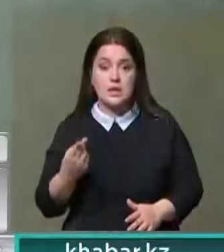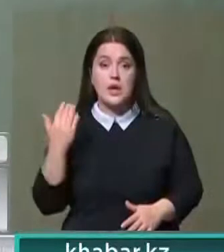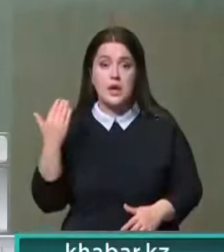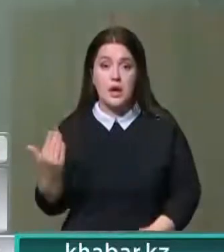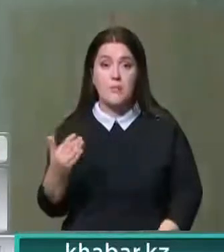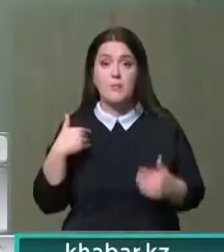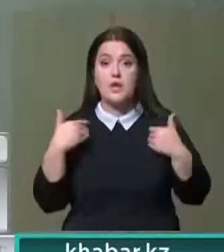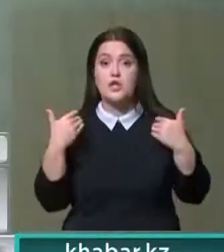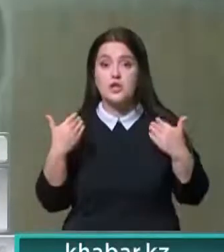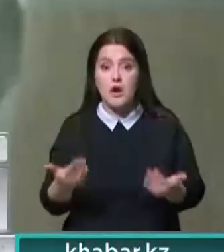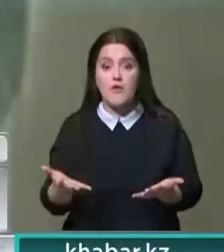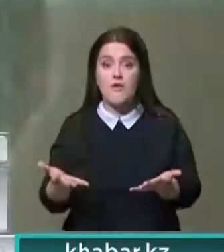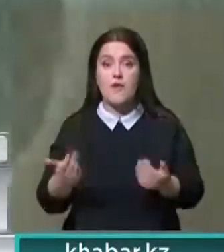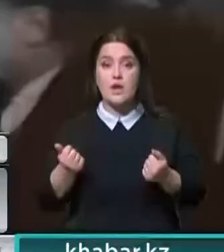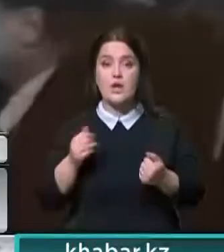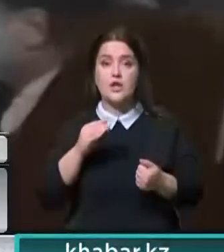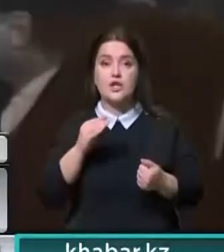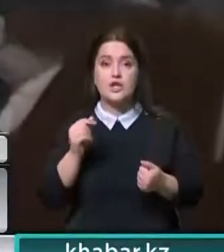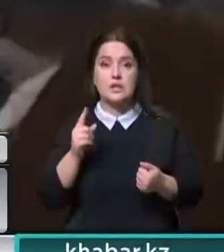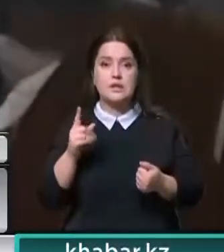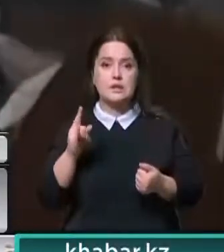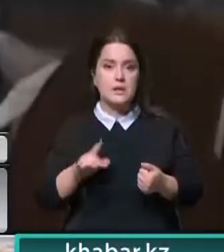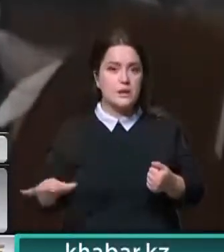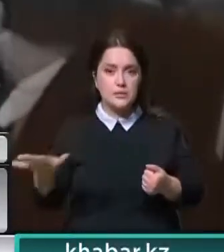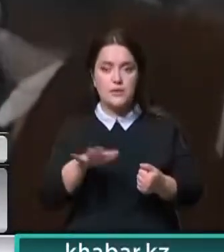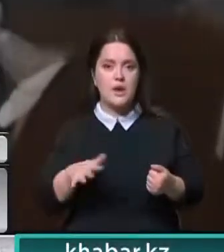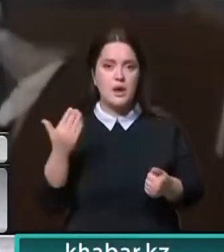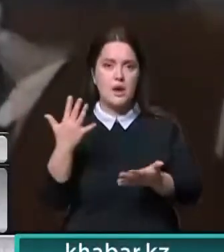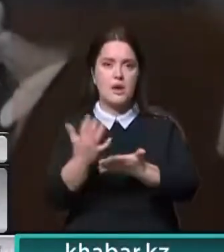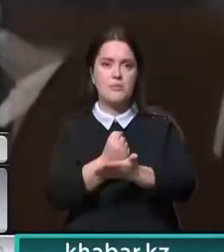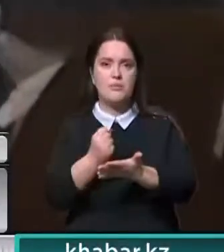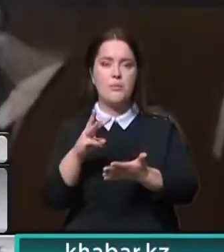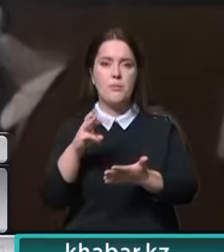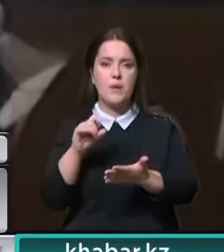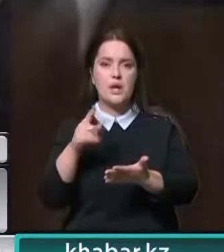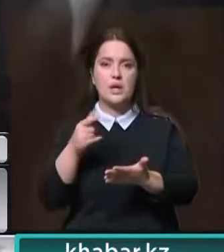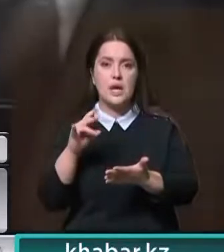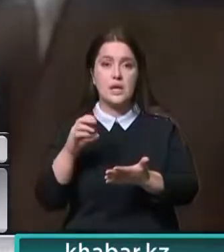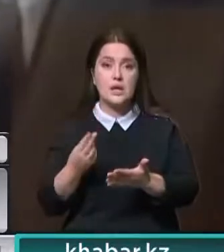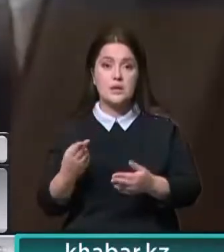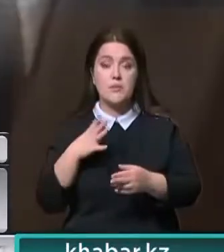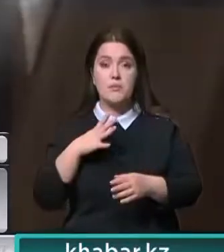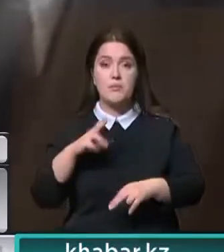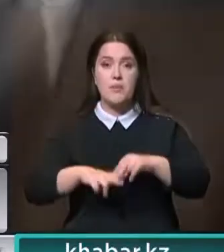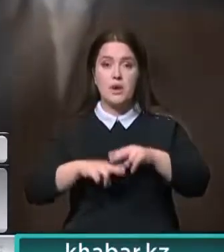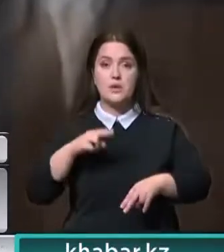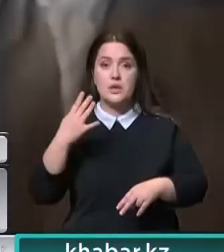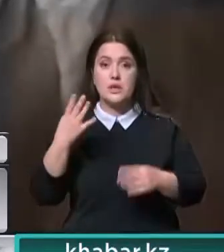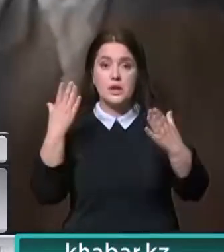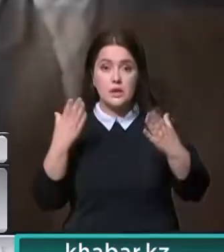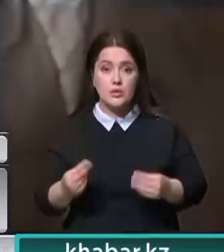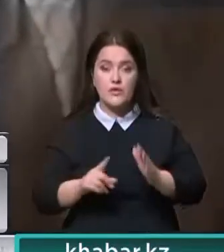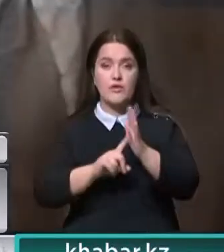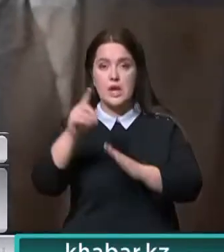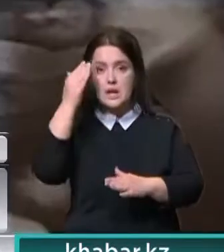Хан Шамонтаевич предложил освоить в местности Жезда ранее обнаруженные запасы марганца. Рудник был построен в течение 40 дней,